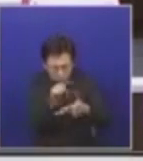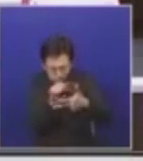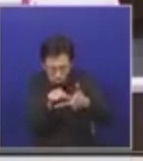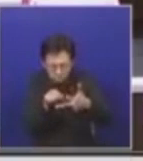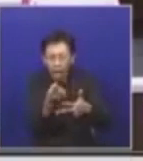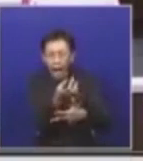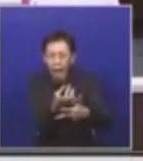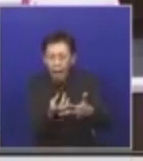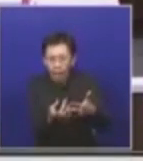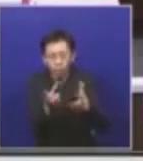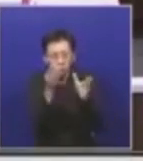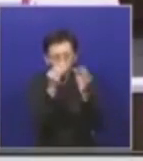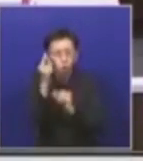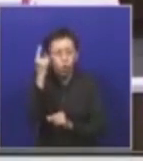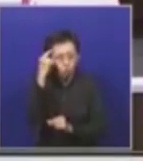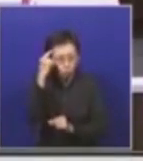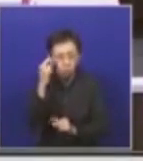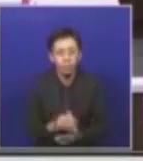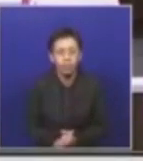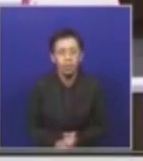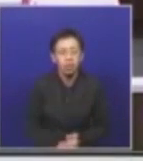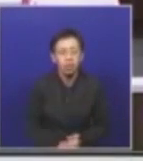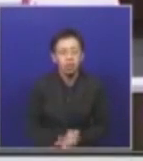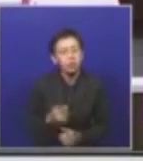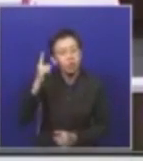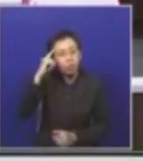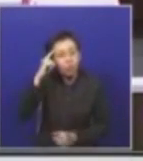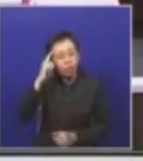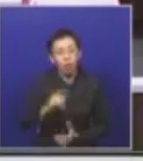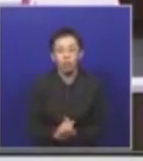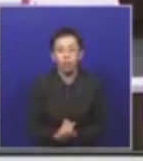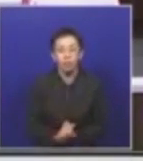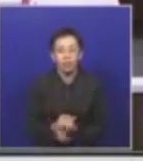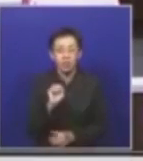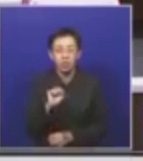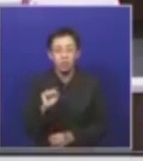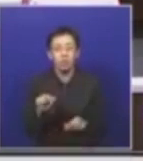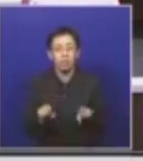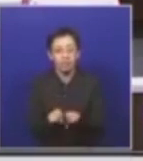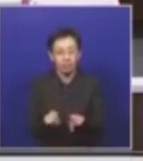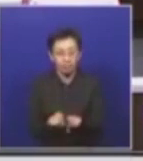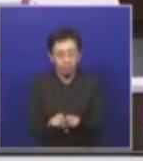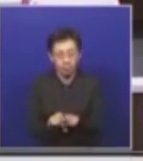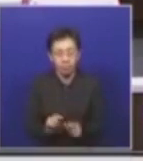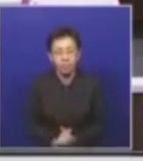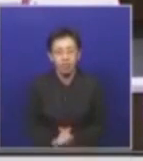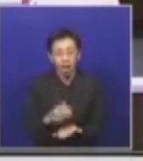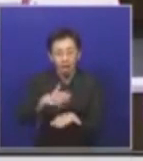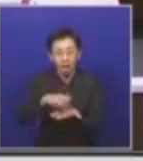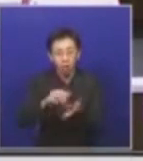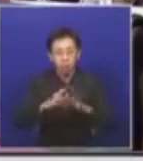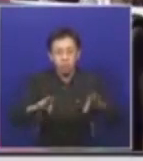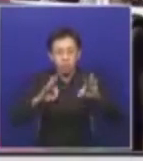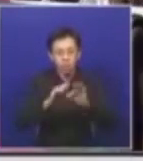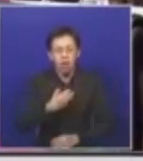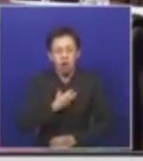ชนจะรับรู้เนี่ยก็รับรู้ในช่วงเวลาที่เหมาะที่ควรด้วยสมาชิกสภาผู้แทนก็เหมือนกันเรื่องใหญ่ขนาดนี้เรา